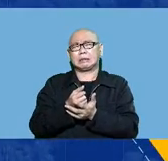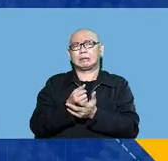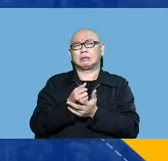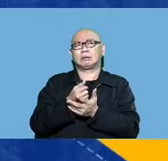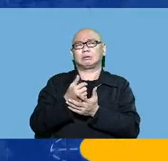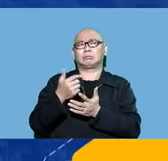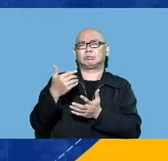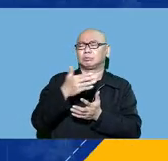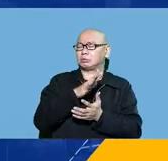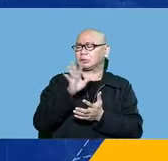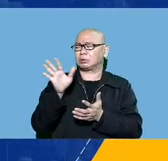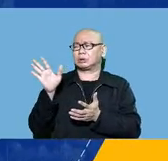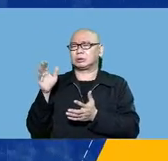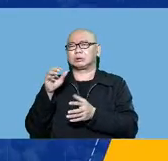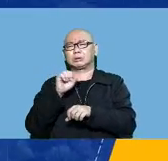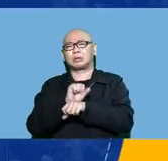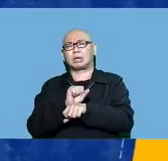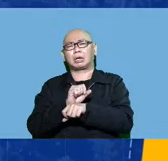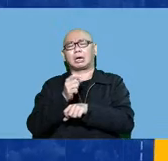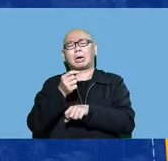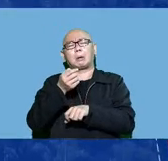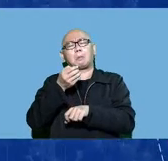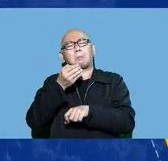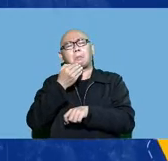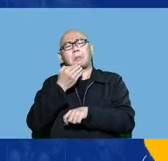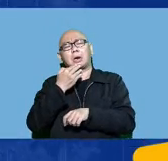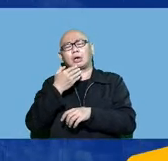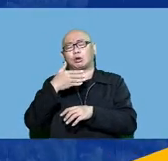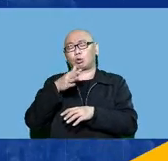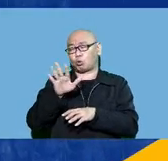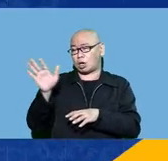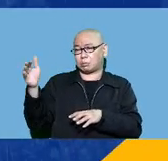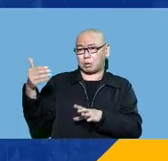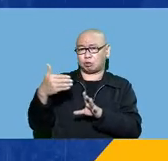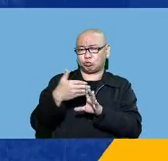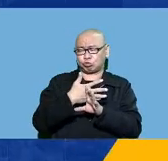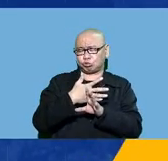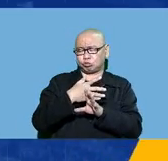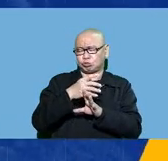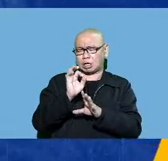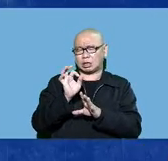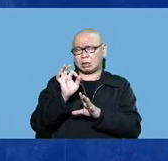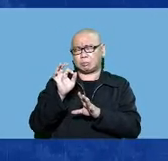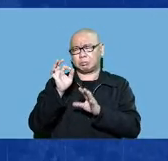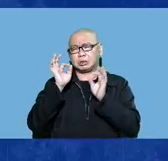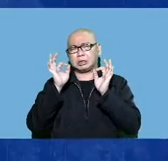masuk, dan tidak diperlukan pendidikan formal.